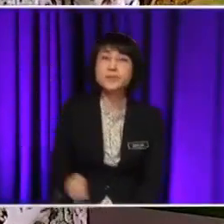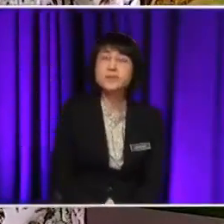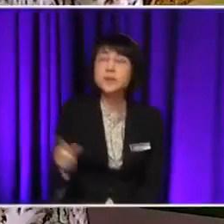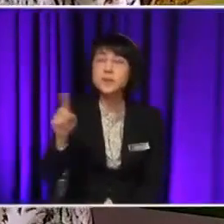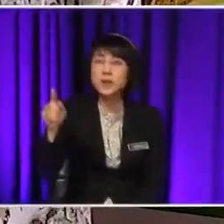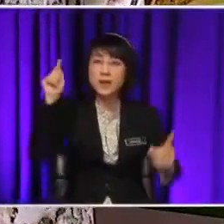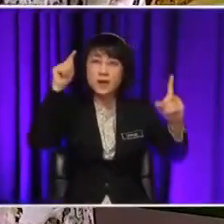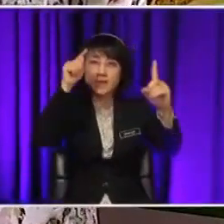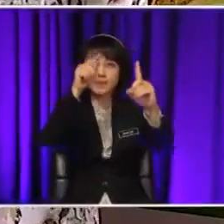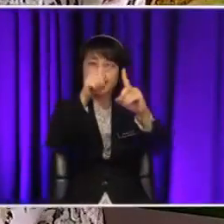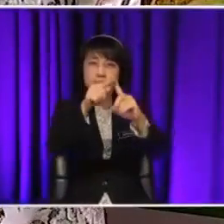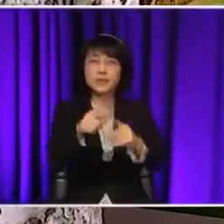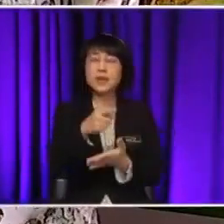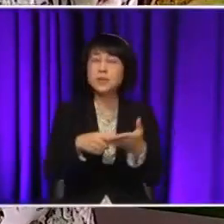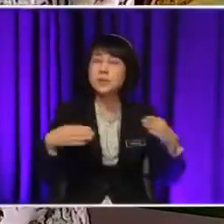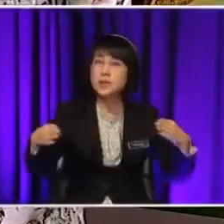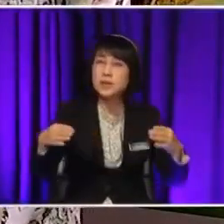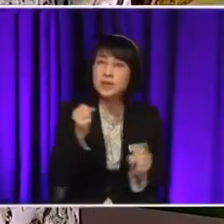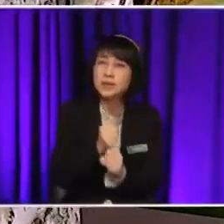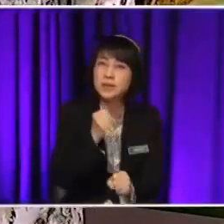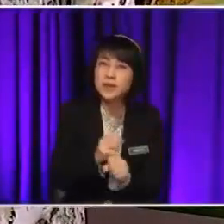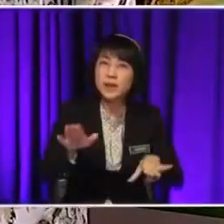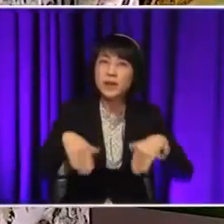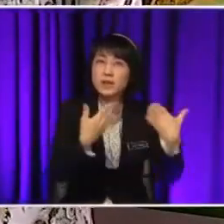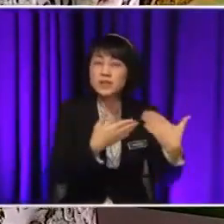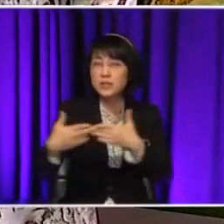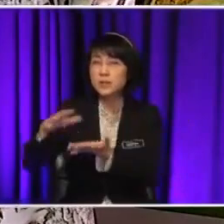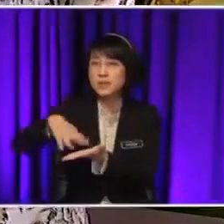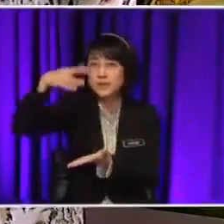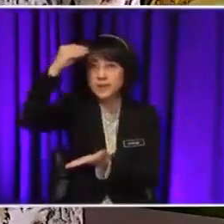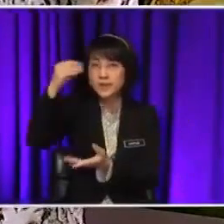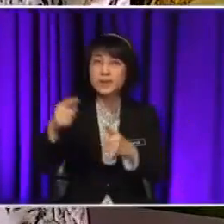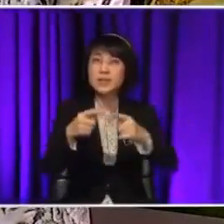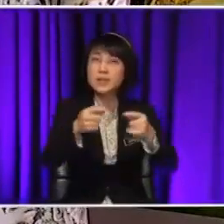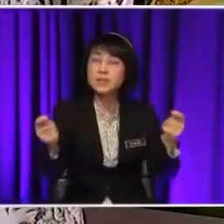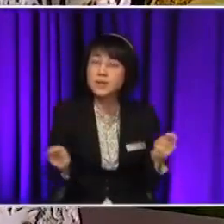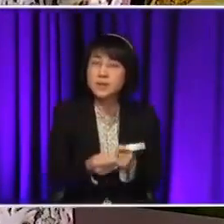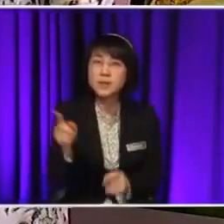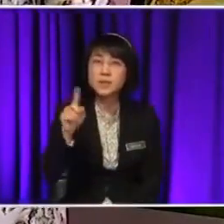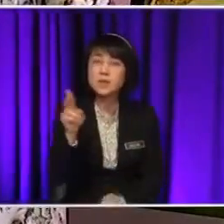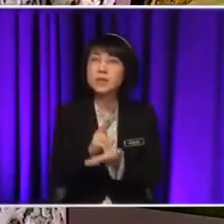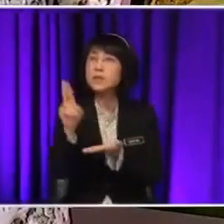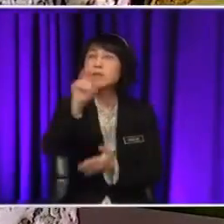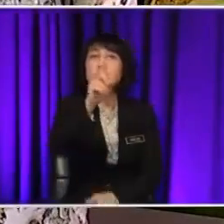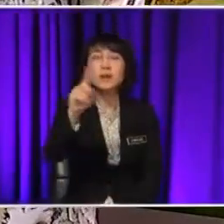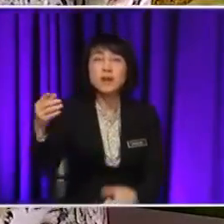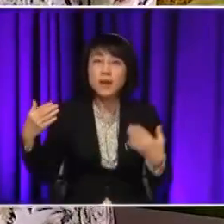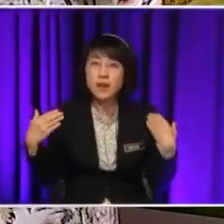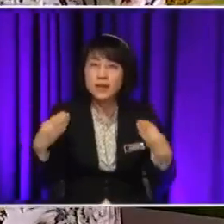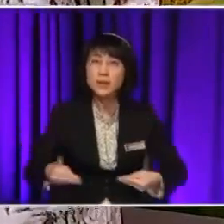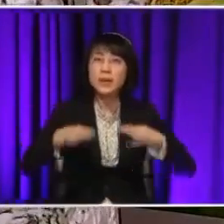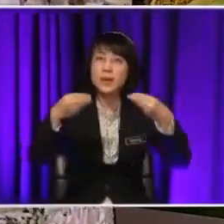tuju kita, apa bidang kerjaya kita, macam mana nak sambung pelajaran, dekat tempat mana kita nak sambung, universiti mana yang ada